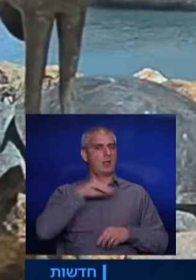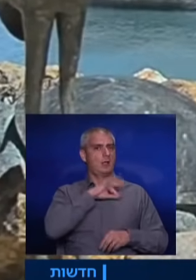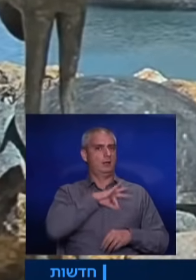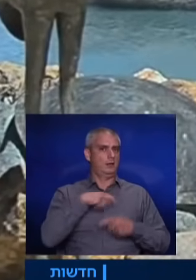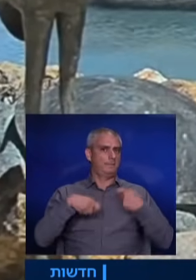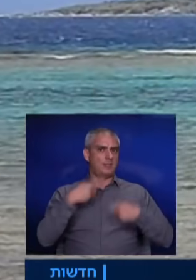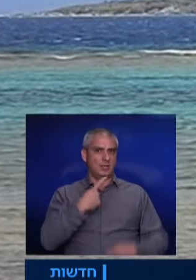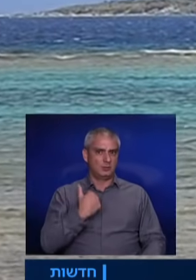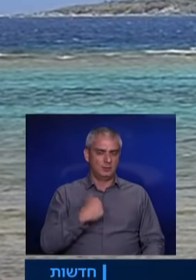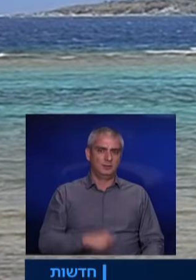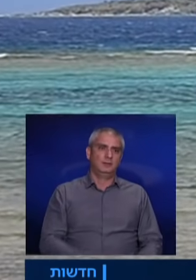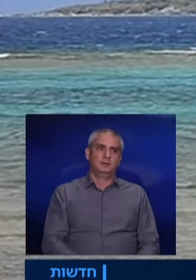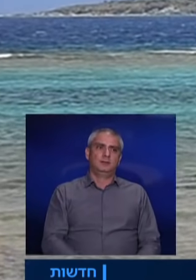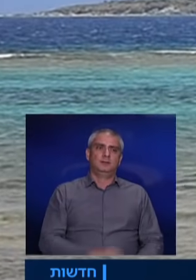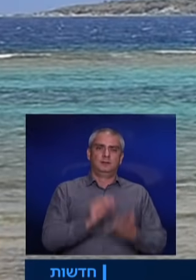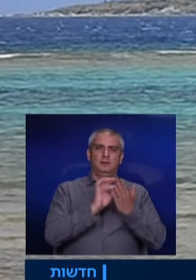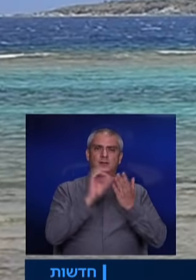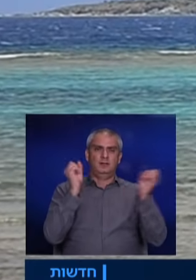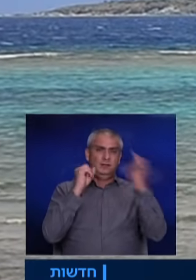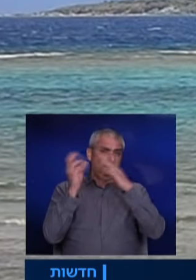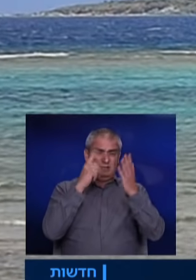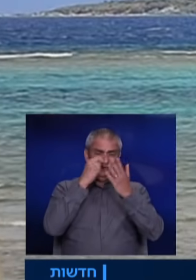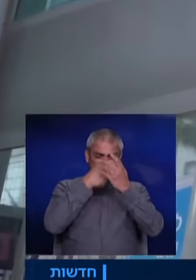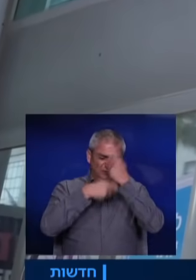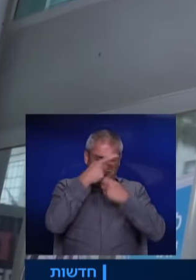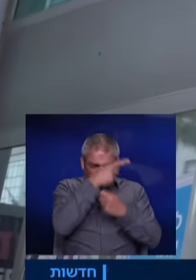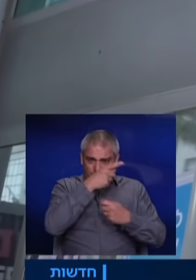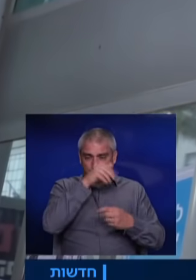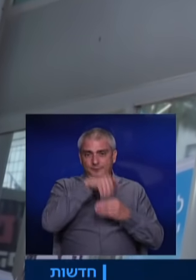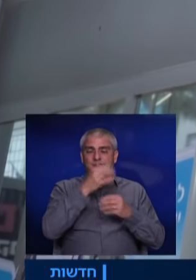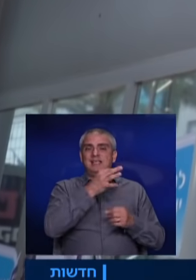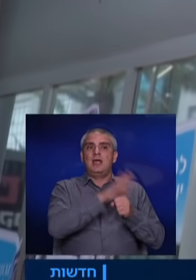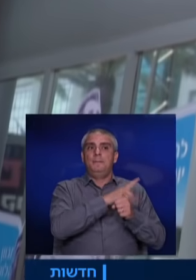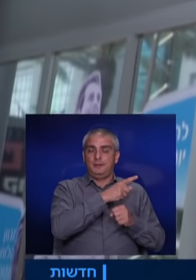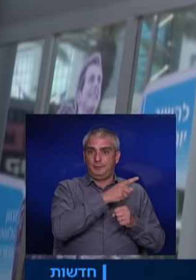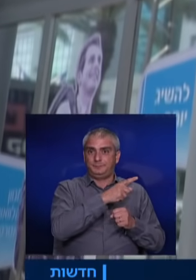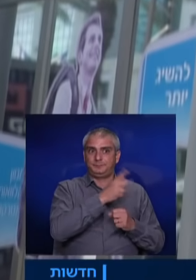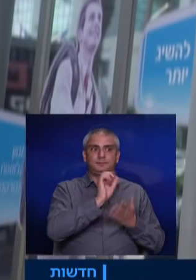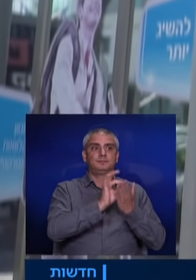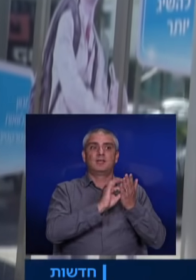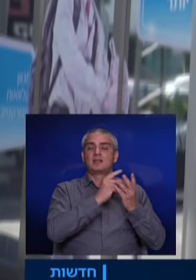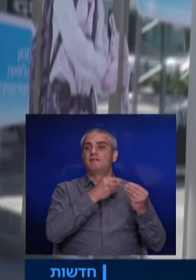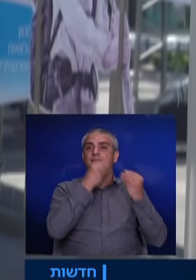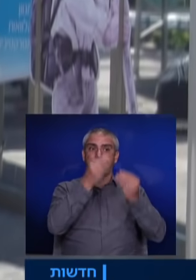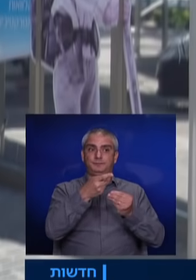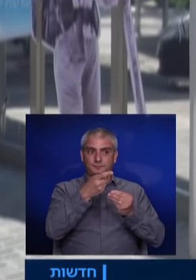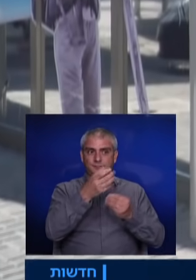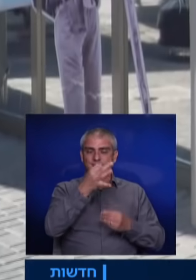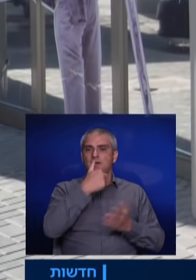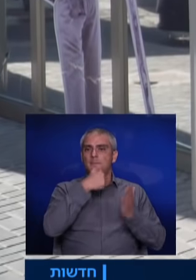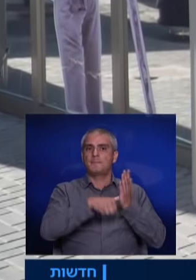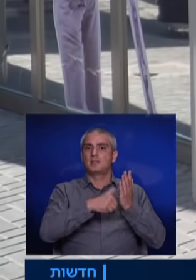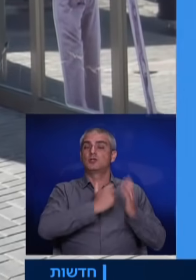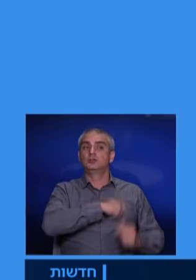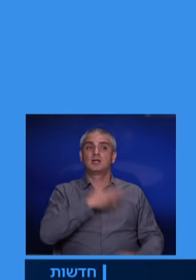מניות. הנה חלופת מכתבים שאנשיו ניהלו עם סוכנת של החברה בעייה בתולה. הנה מכתב שהוא עבר לה מסניף הבנק של ראש